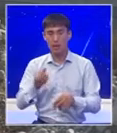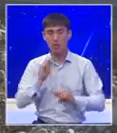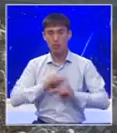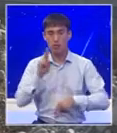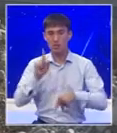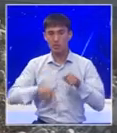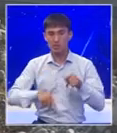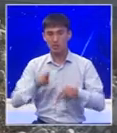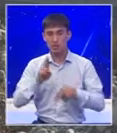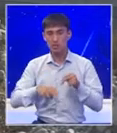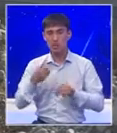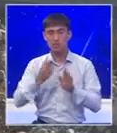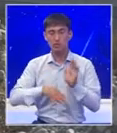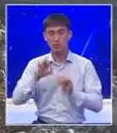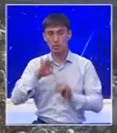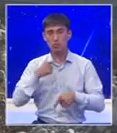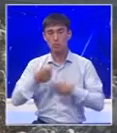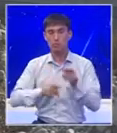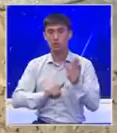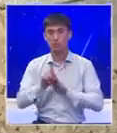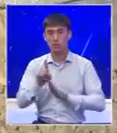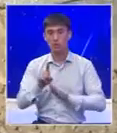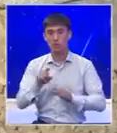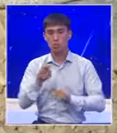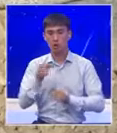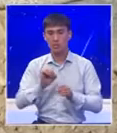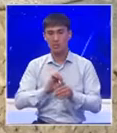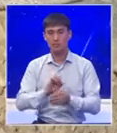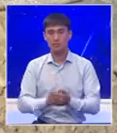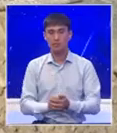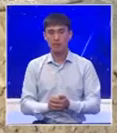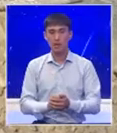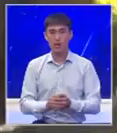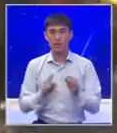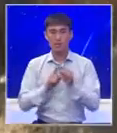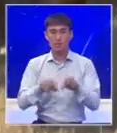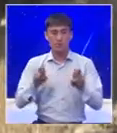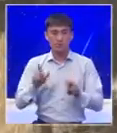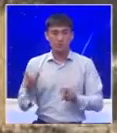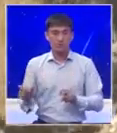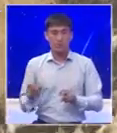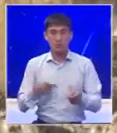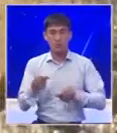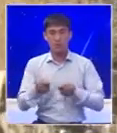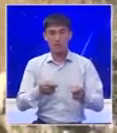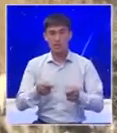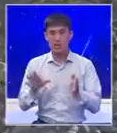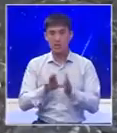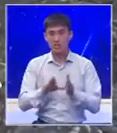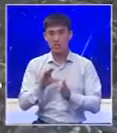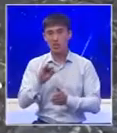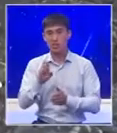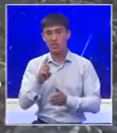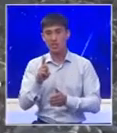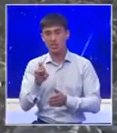90 процентов после приемки сможем запустить гав однако по словам представители областного управления энергетики и жилищно-коммунального